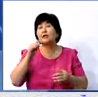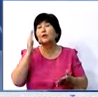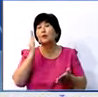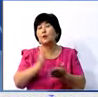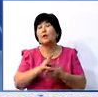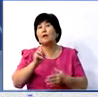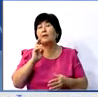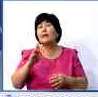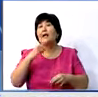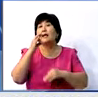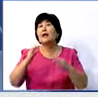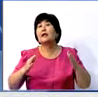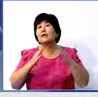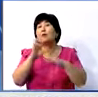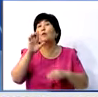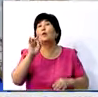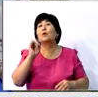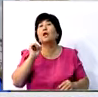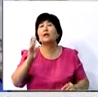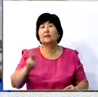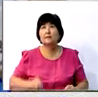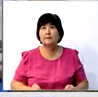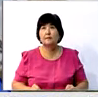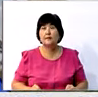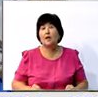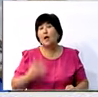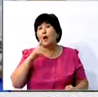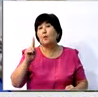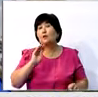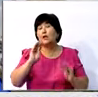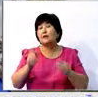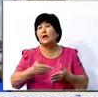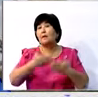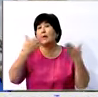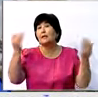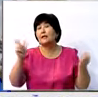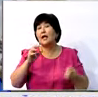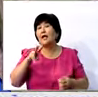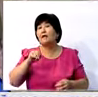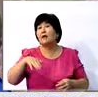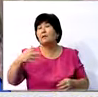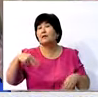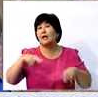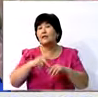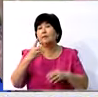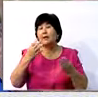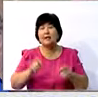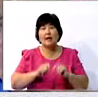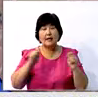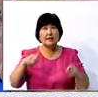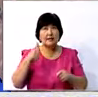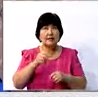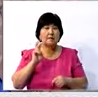установлен макет космического корабля «Буран». Музейная экспозиция под открытым небом на левобережье Астаны с первых дней стала одной из